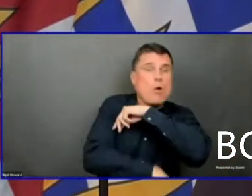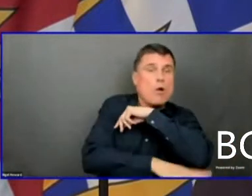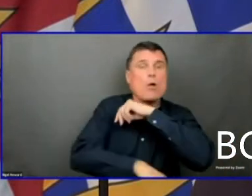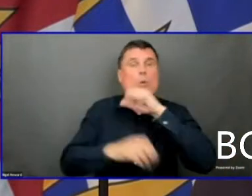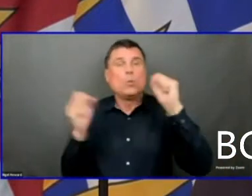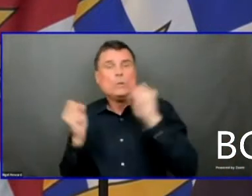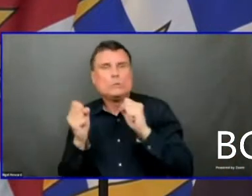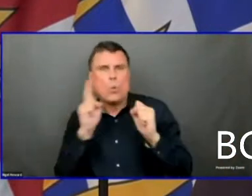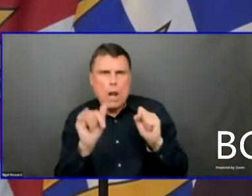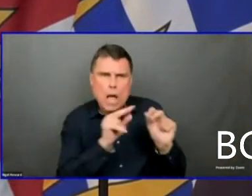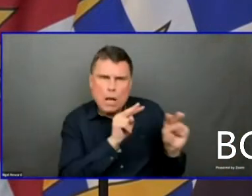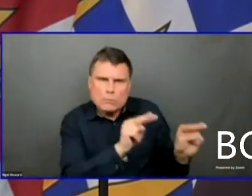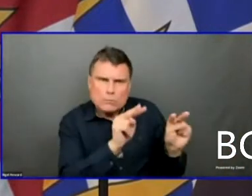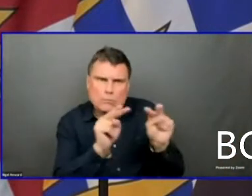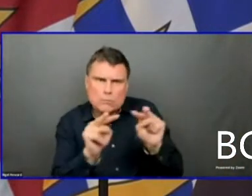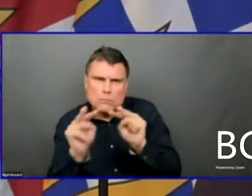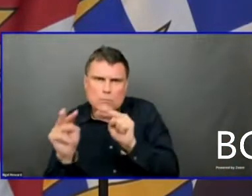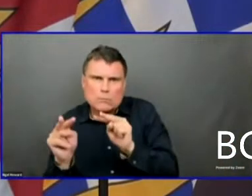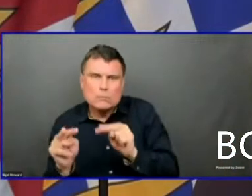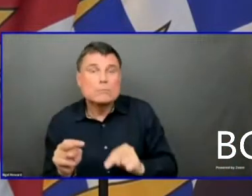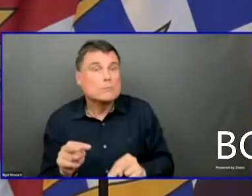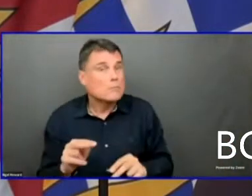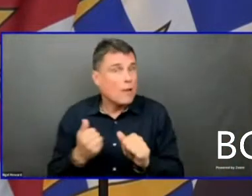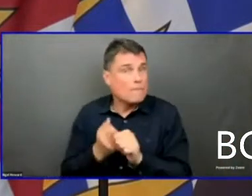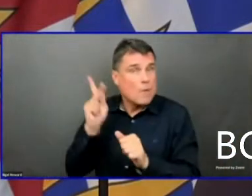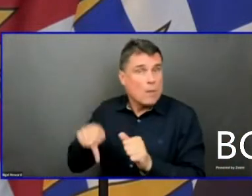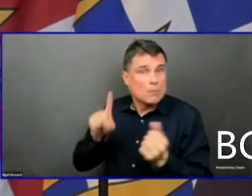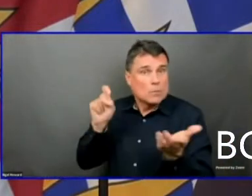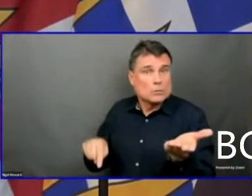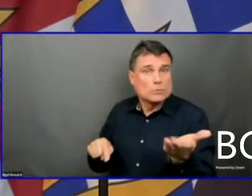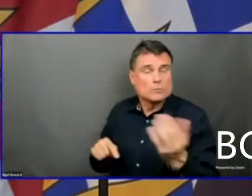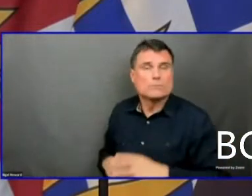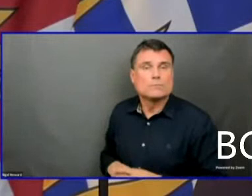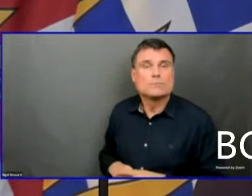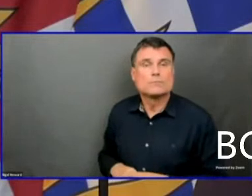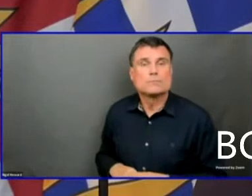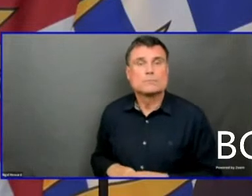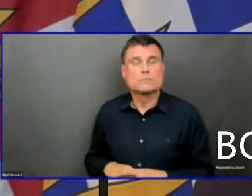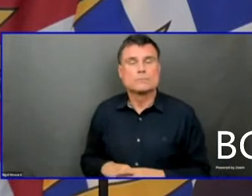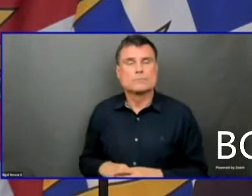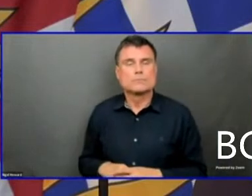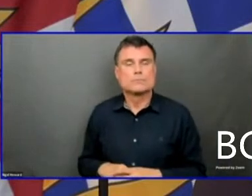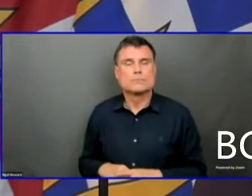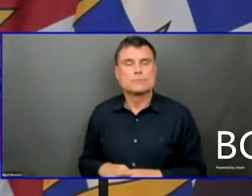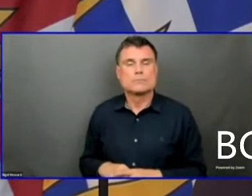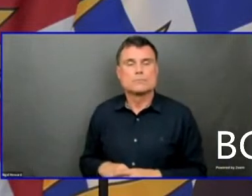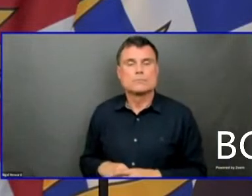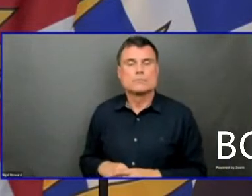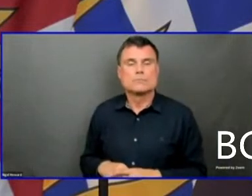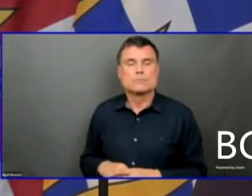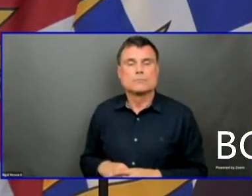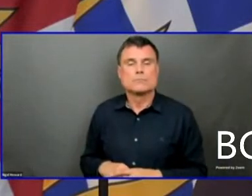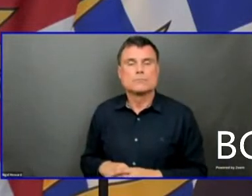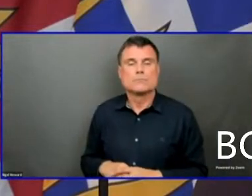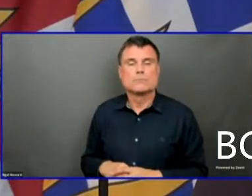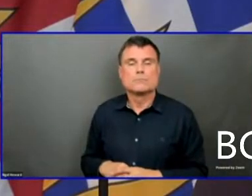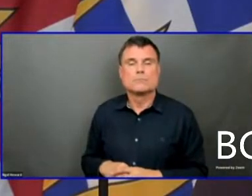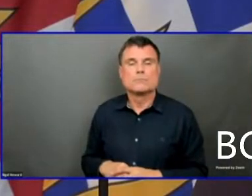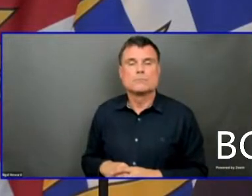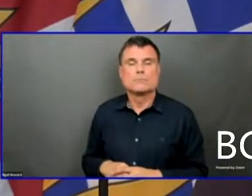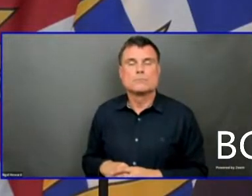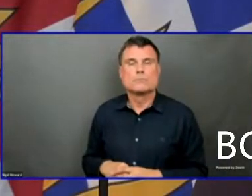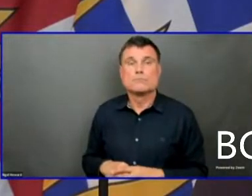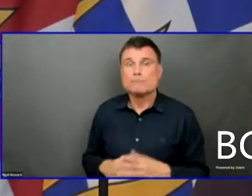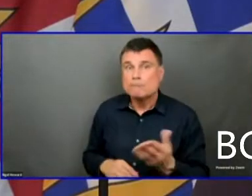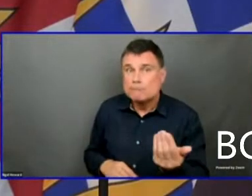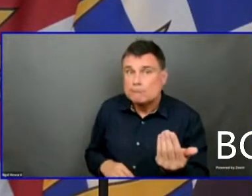的，那么这个工作场所就是爆发。那么长期护理院以及医疗诊所以及协助性的护